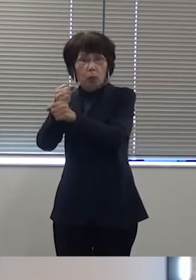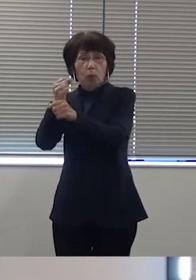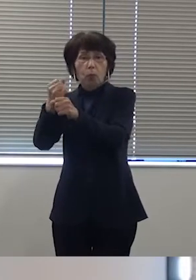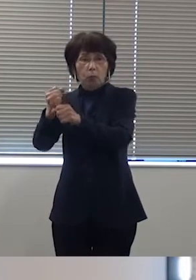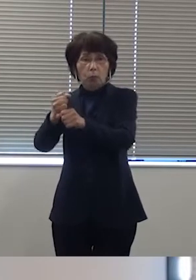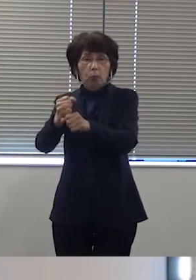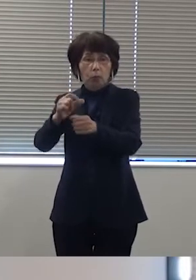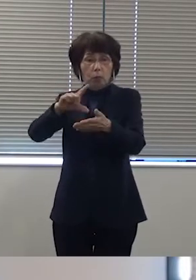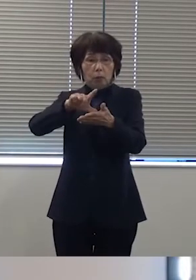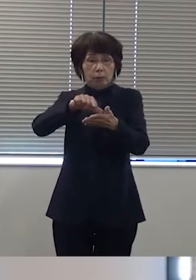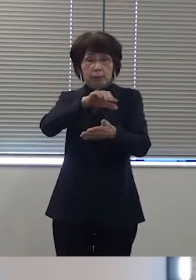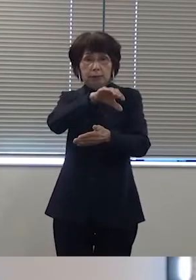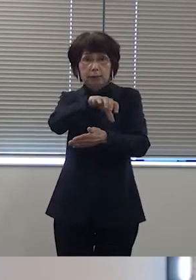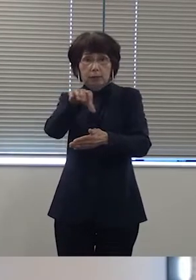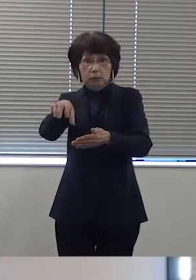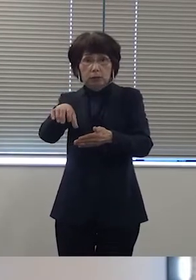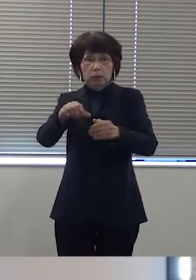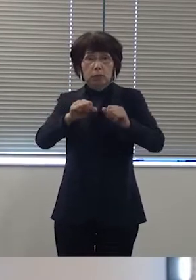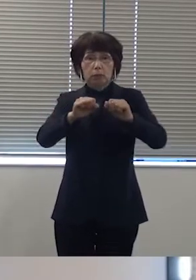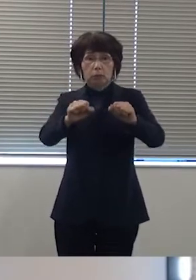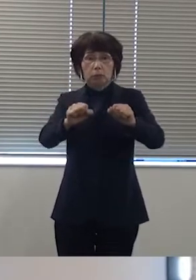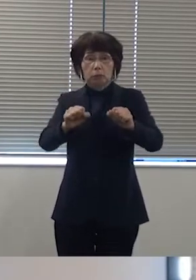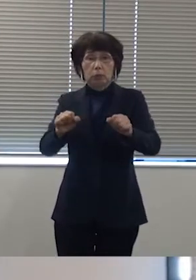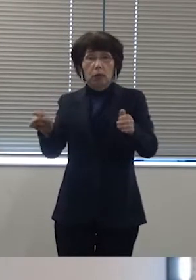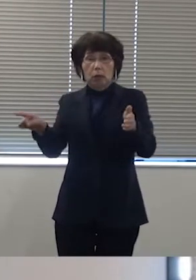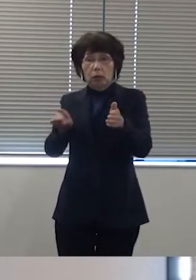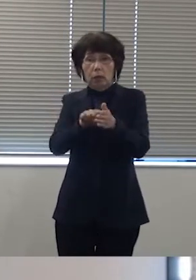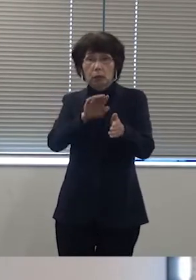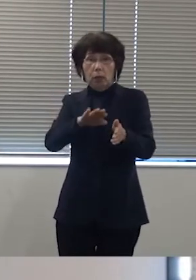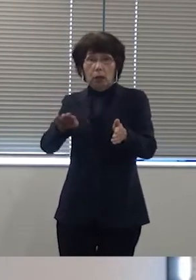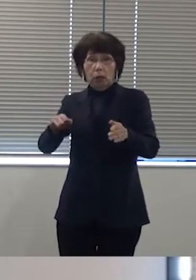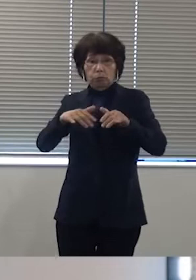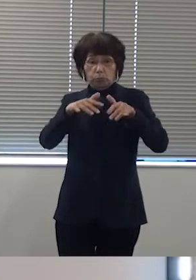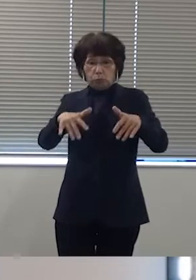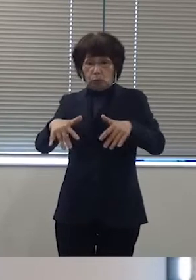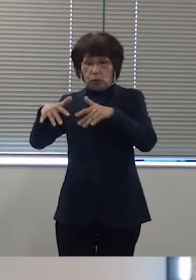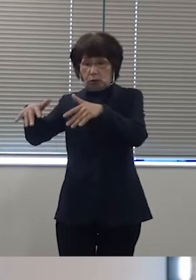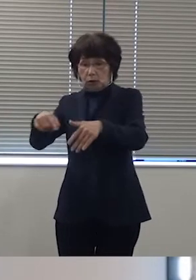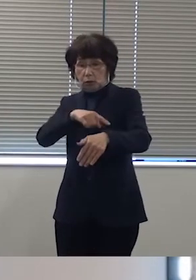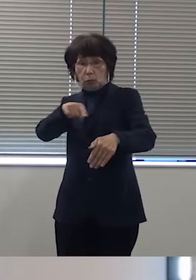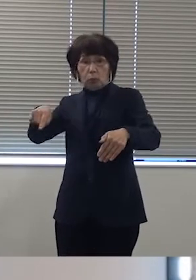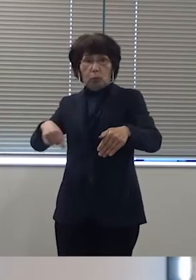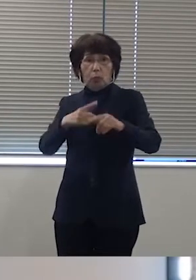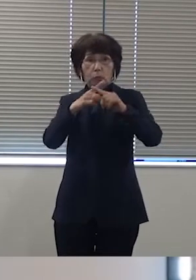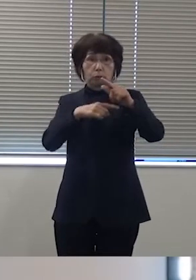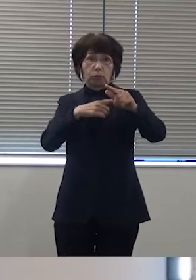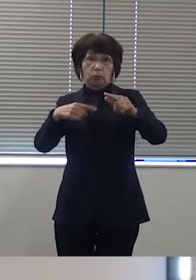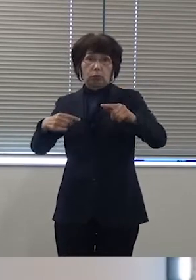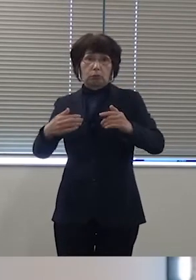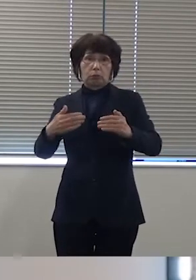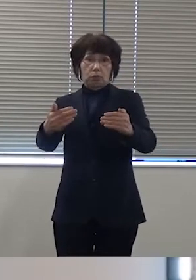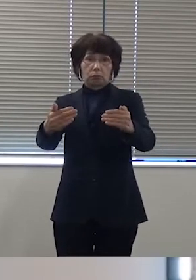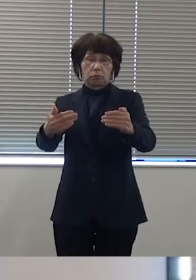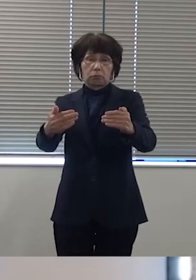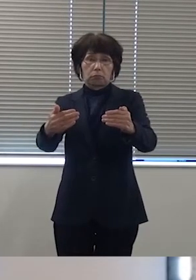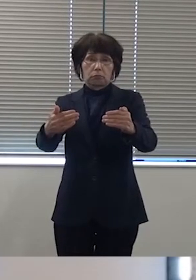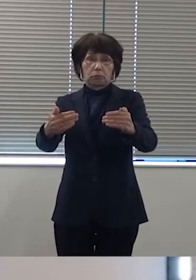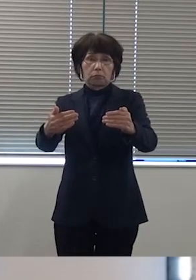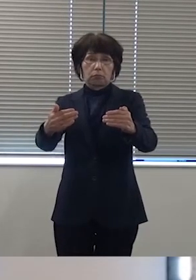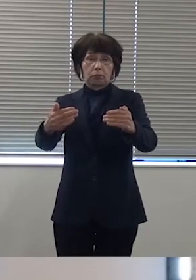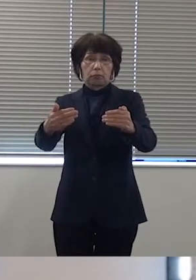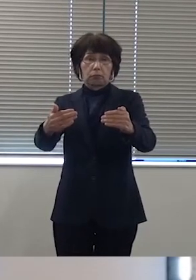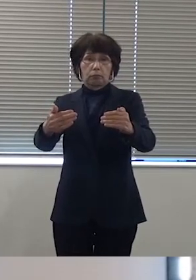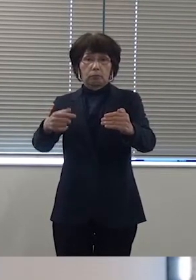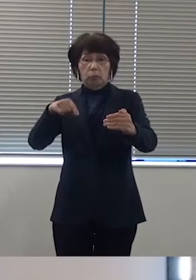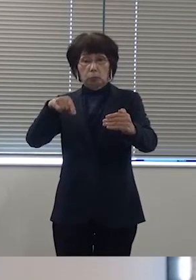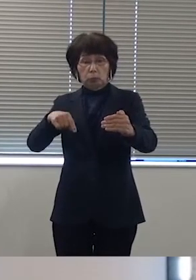っぱり中心にどうしてもありますので、まあ、既存組織としては、まあ、町内会、それから地域内連携図、それから